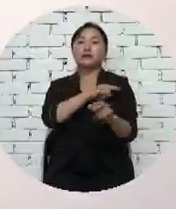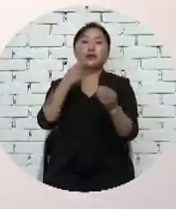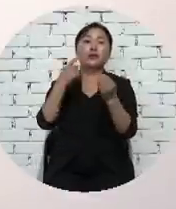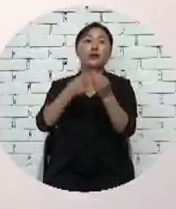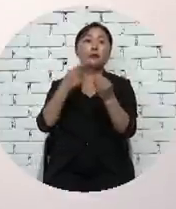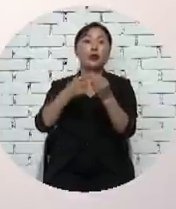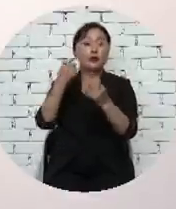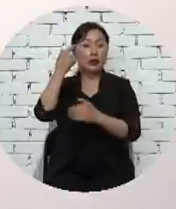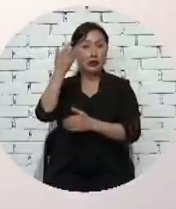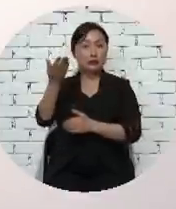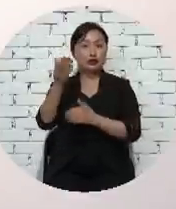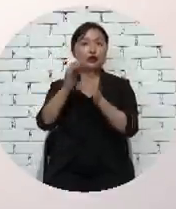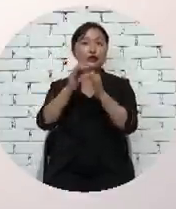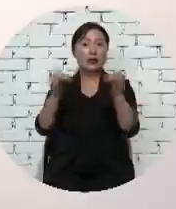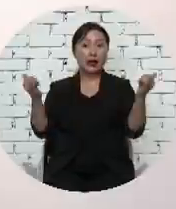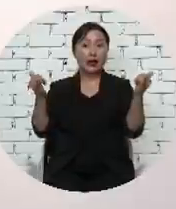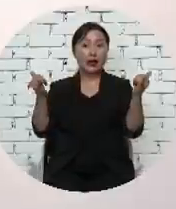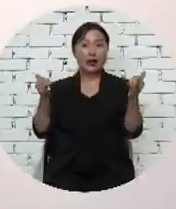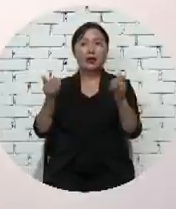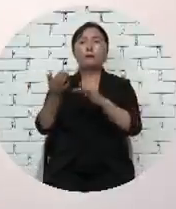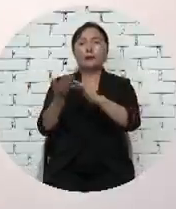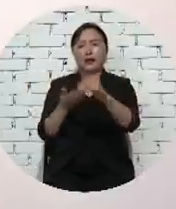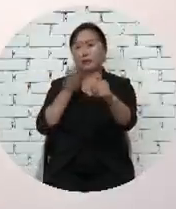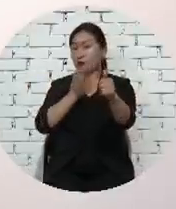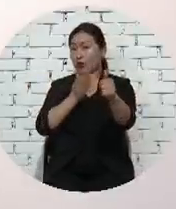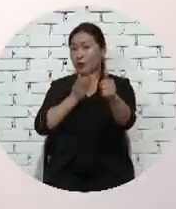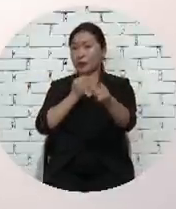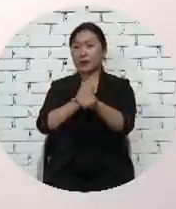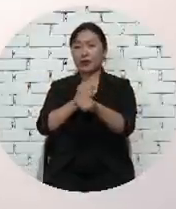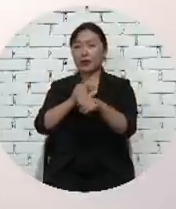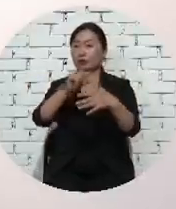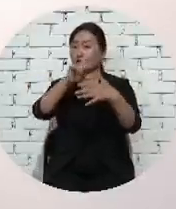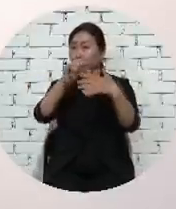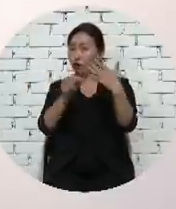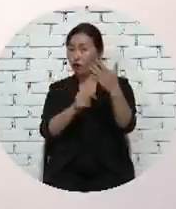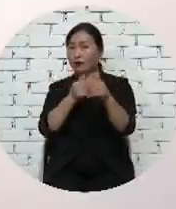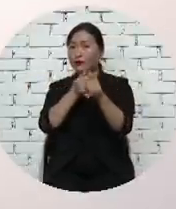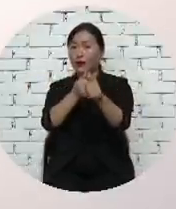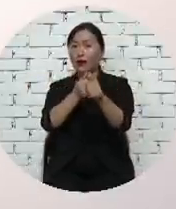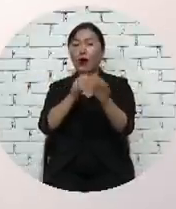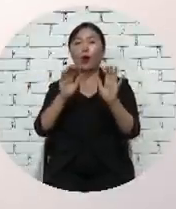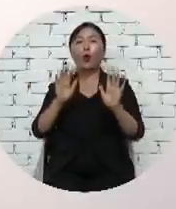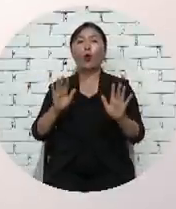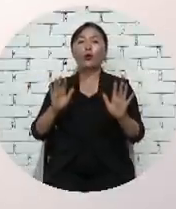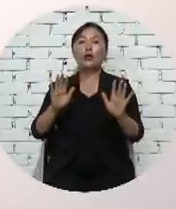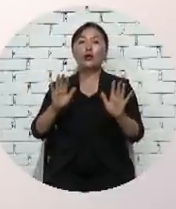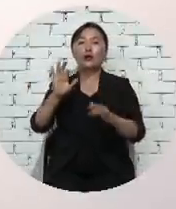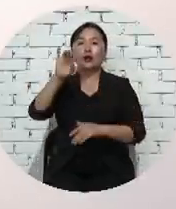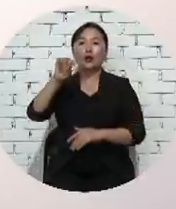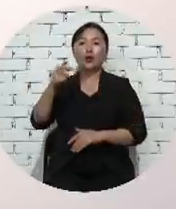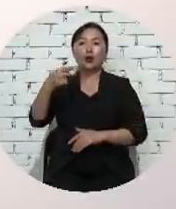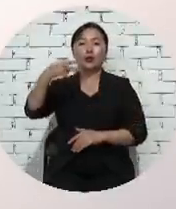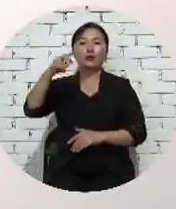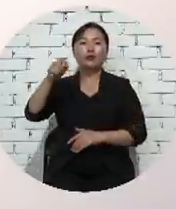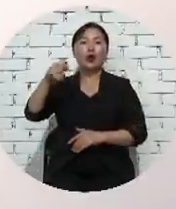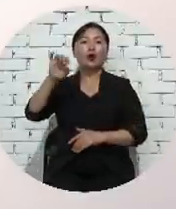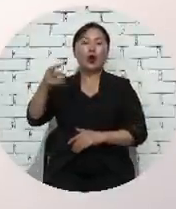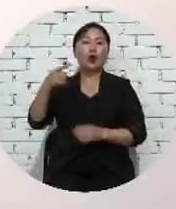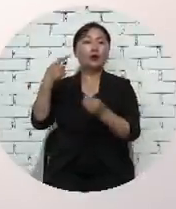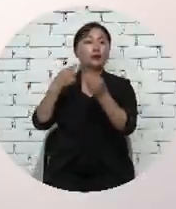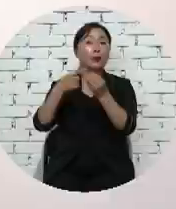번째 질문자는 부탁을 드리거든요. 자, 이제 순서에 따라서 이 오늘 지금 윤석열 후보에 대한 첫